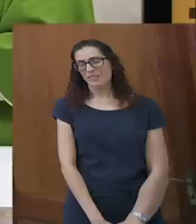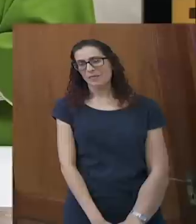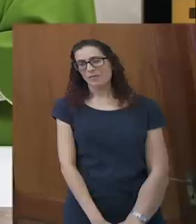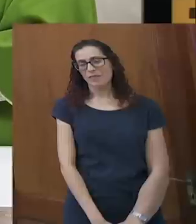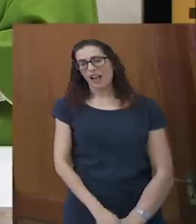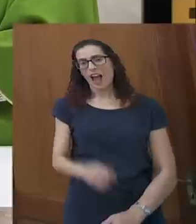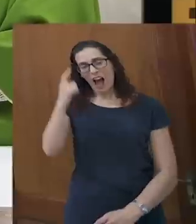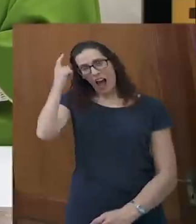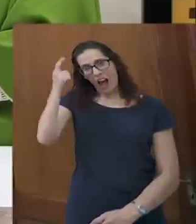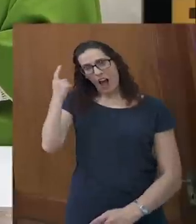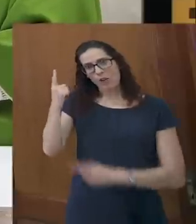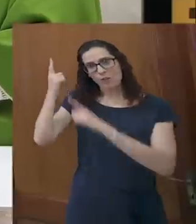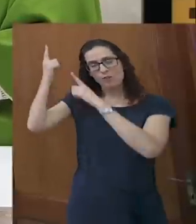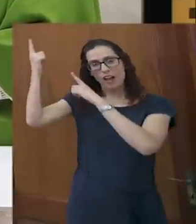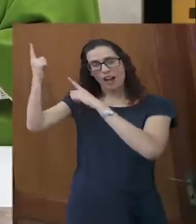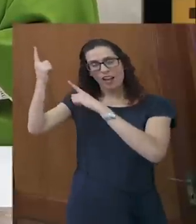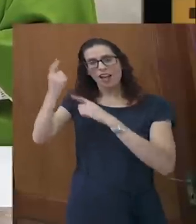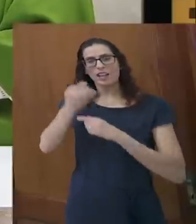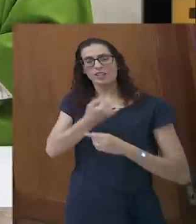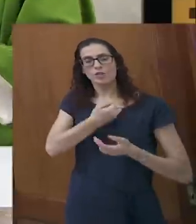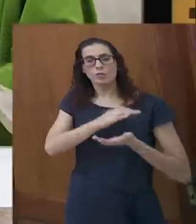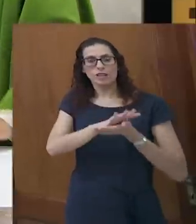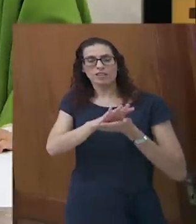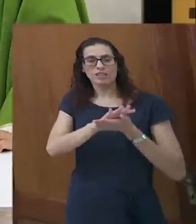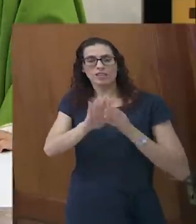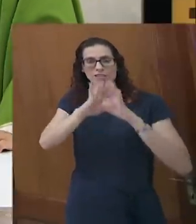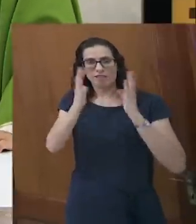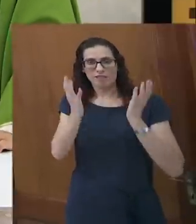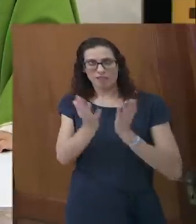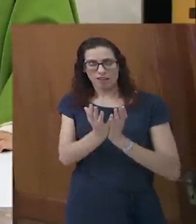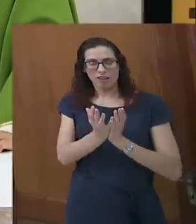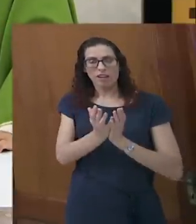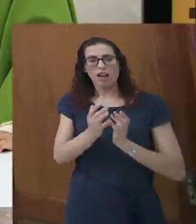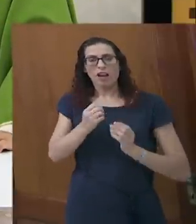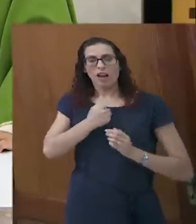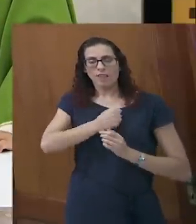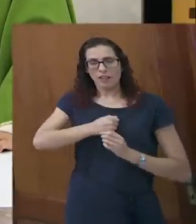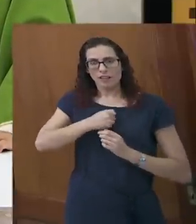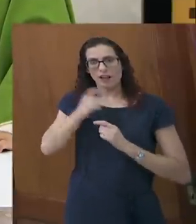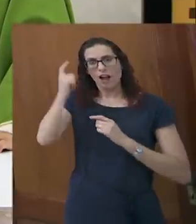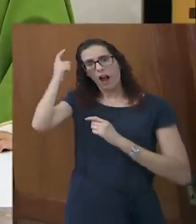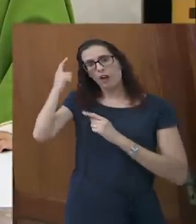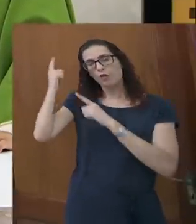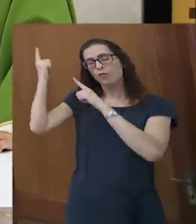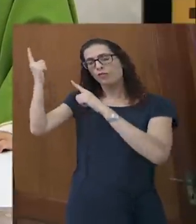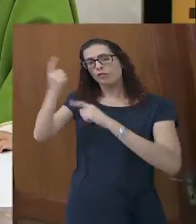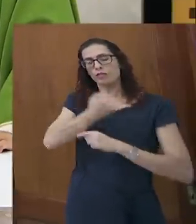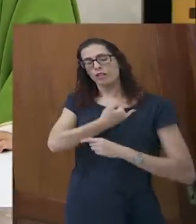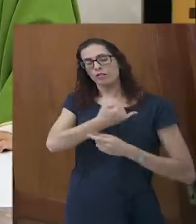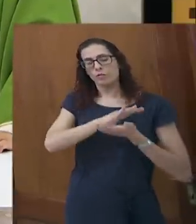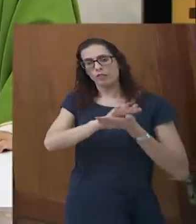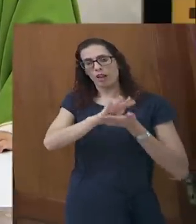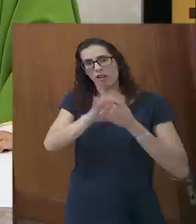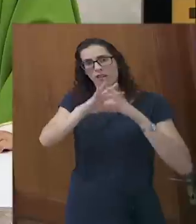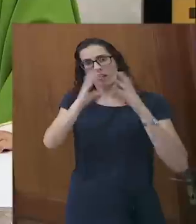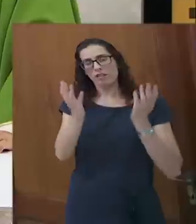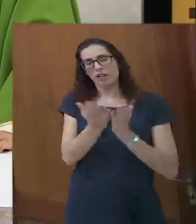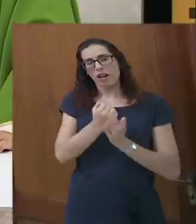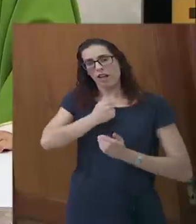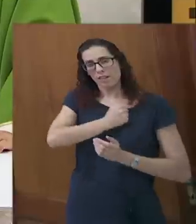Ħaruftalla li tneħħi d-nubiet tad-dinja ħinna lina. Ħaruftalla li tneħħi d-nubiet tad-dinja ħinna